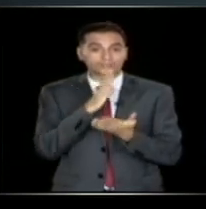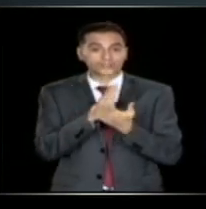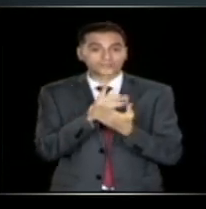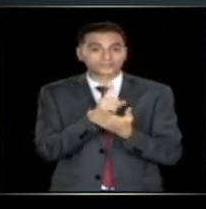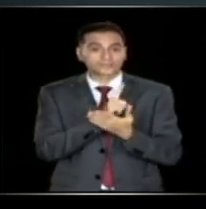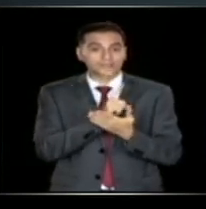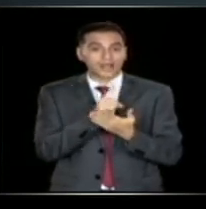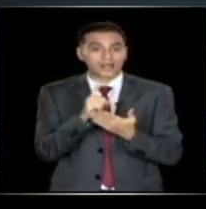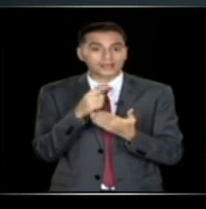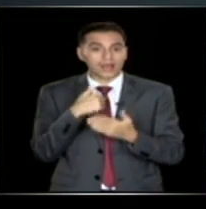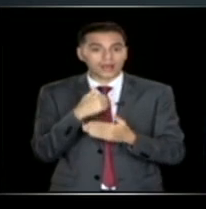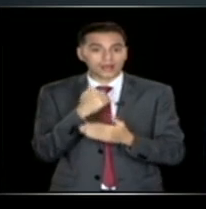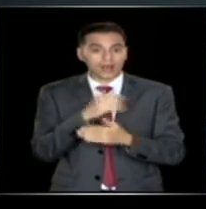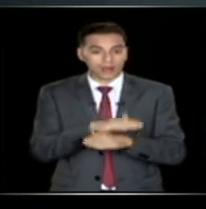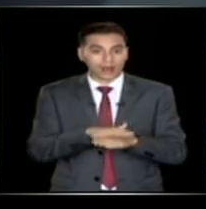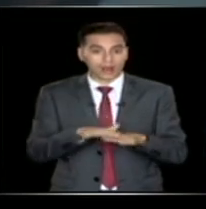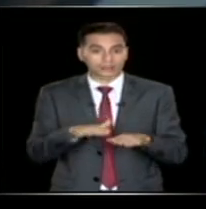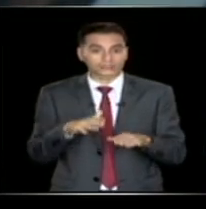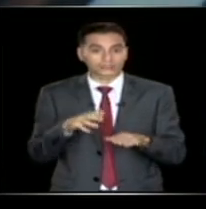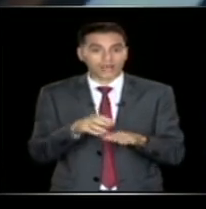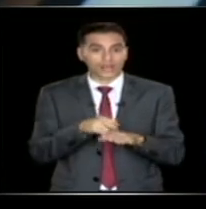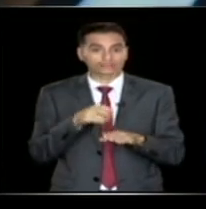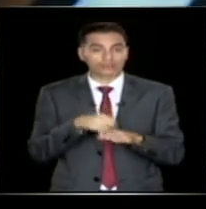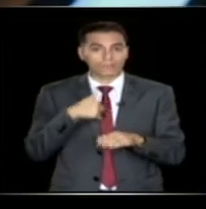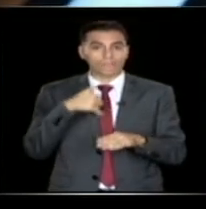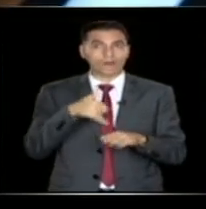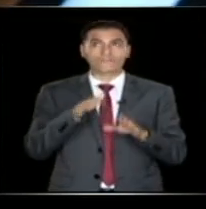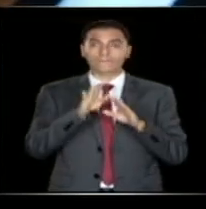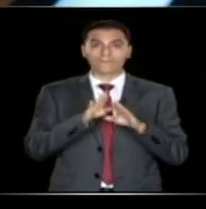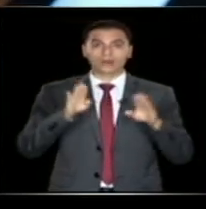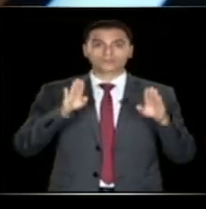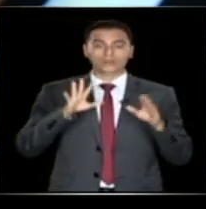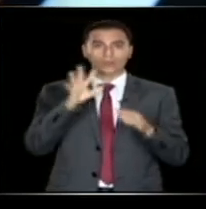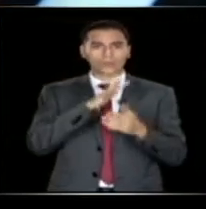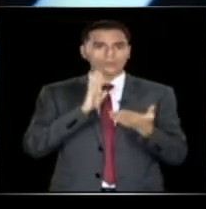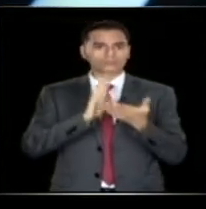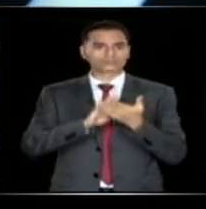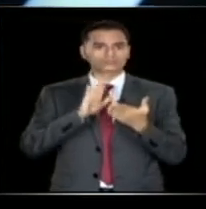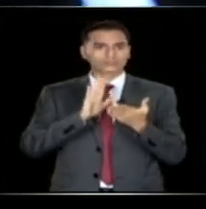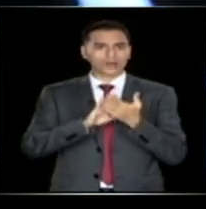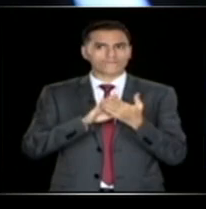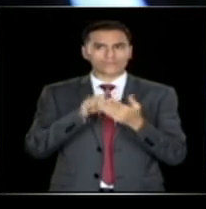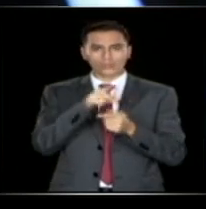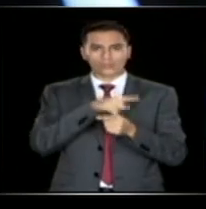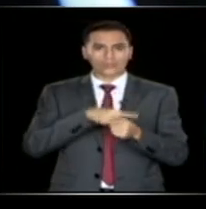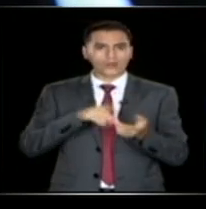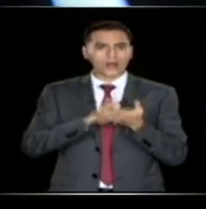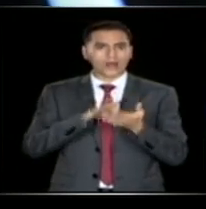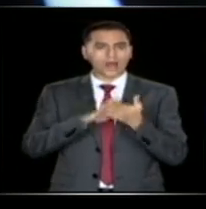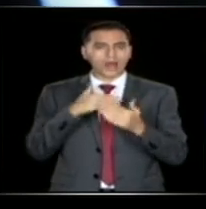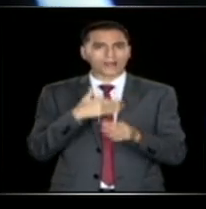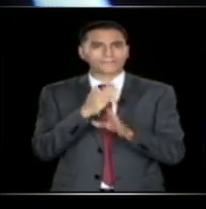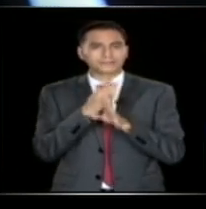الوقت كنت خايفة. وبعدين وانا لما بمثل بيسقفولي، فلما بيسقفولي بمثل